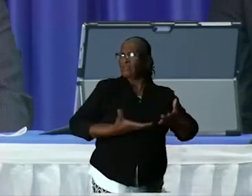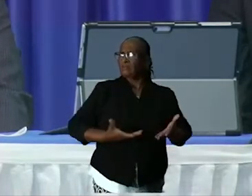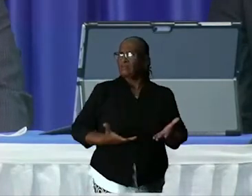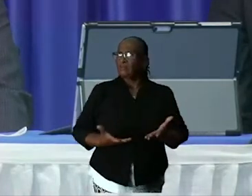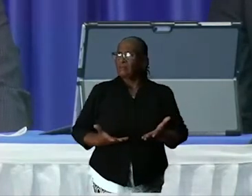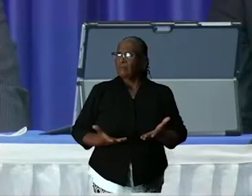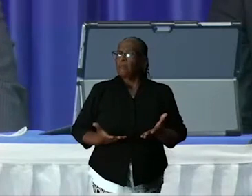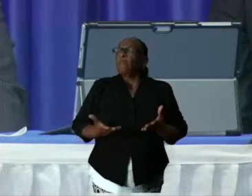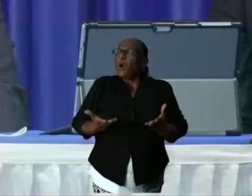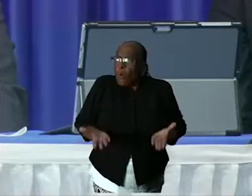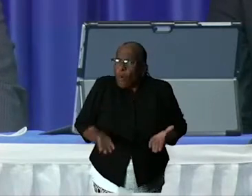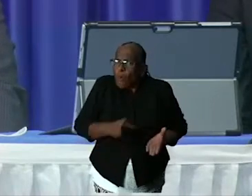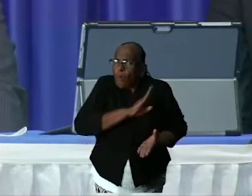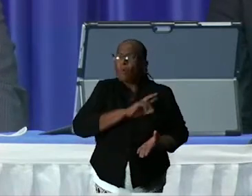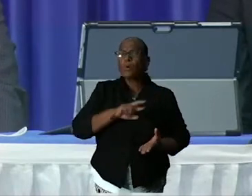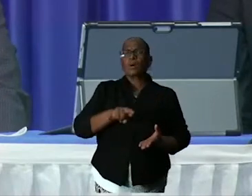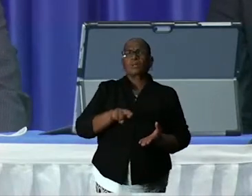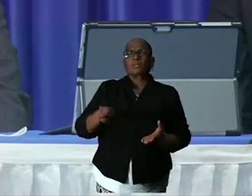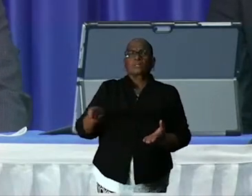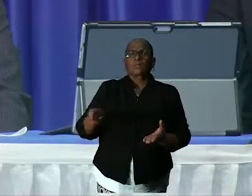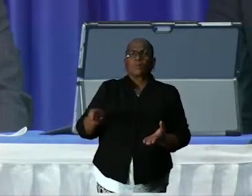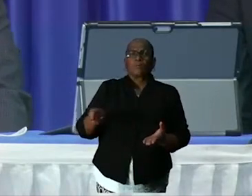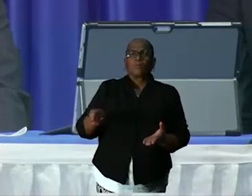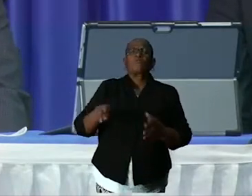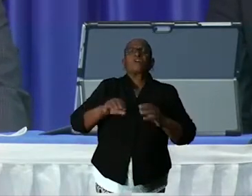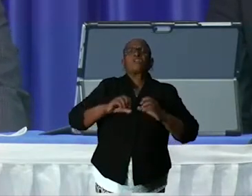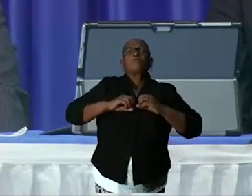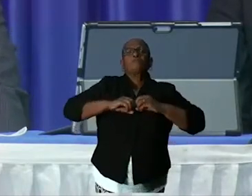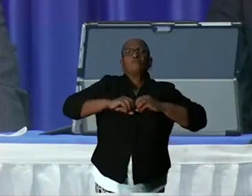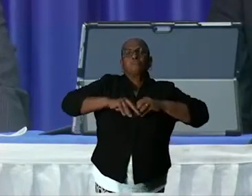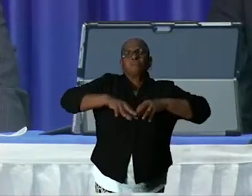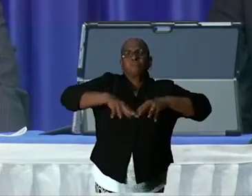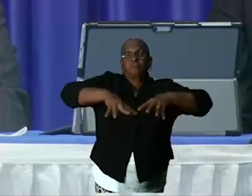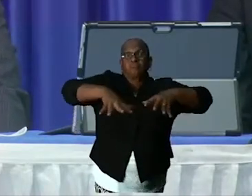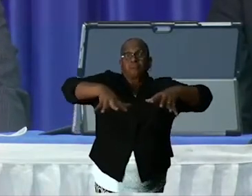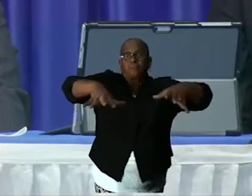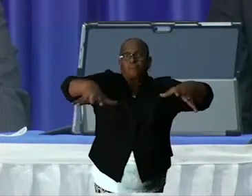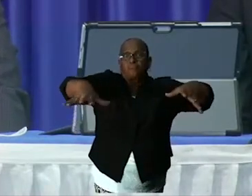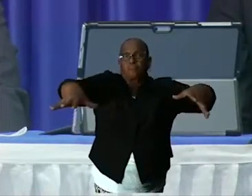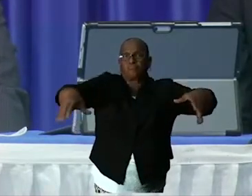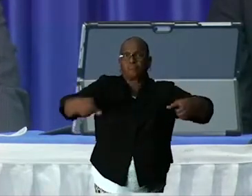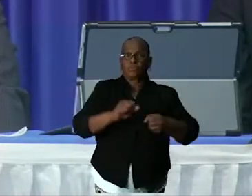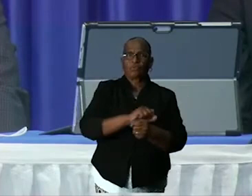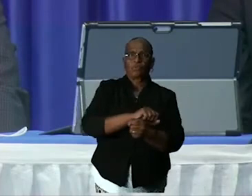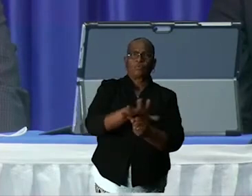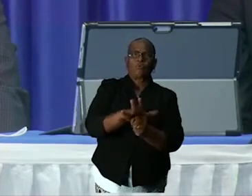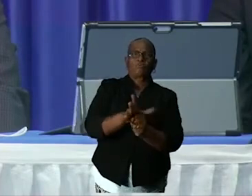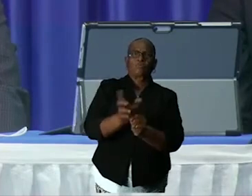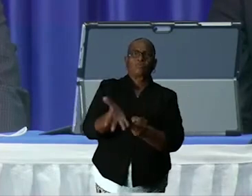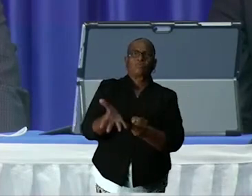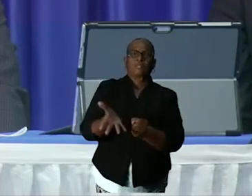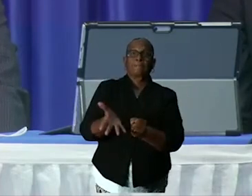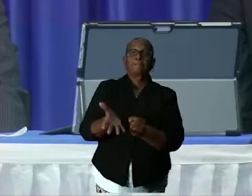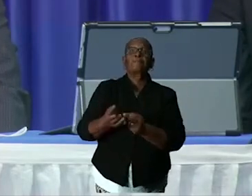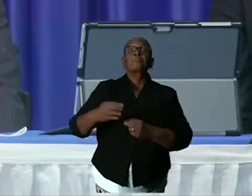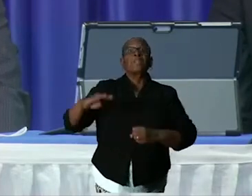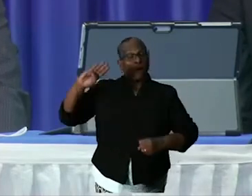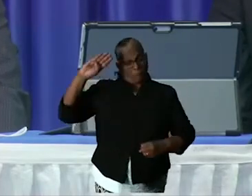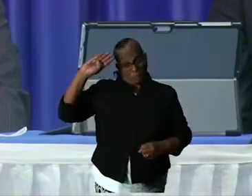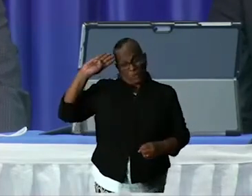met ook het risico van die verspreiding van het COVID-virus. De